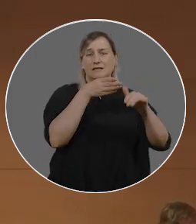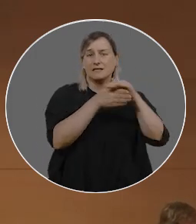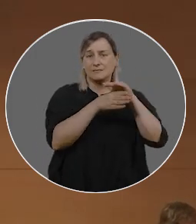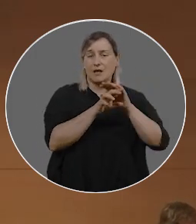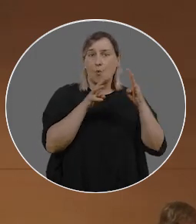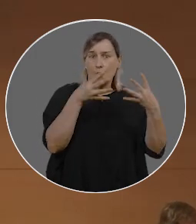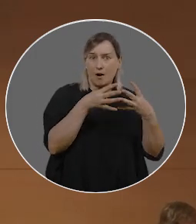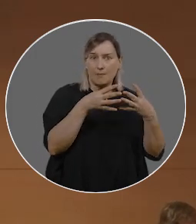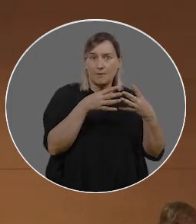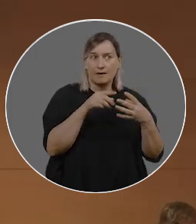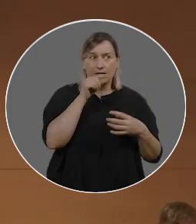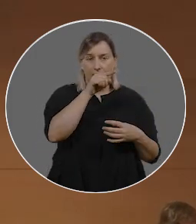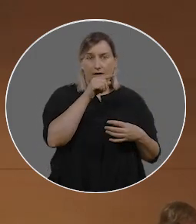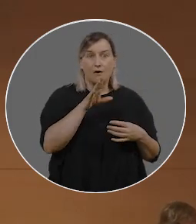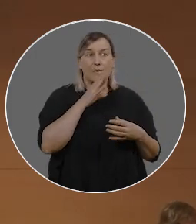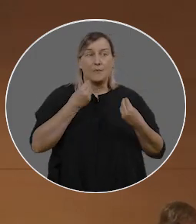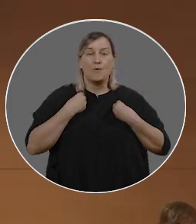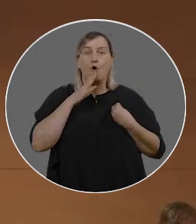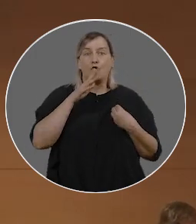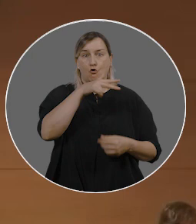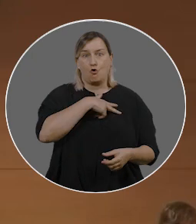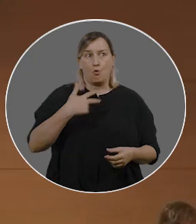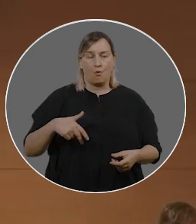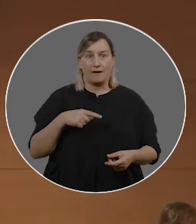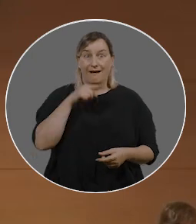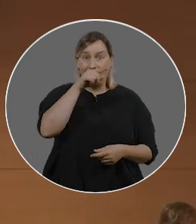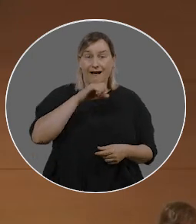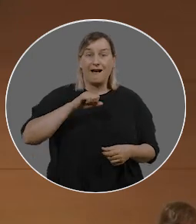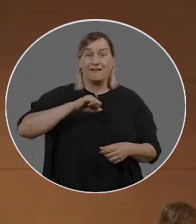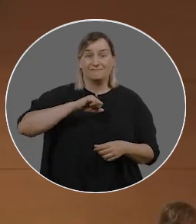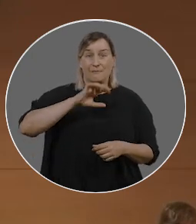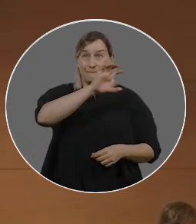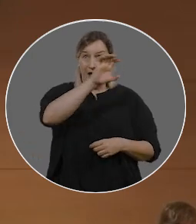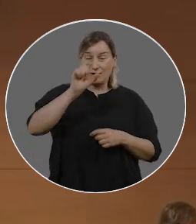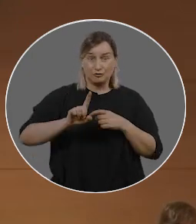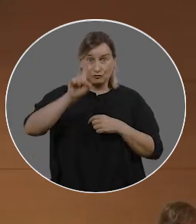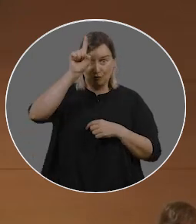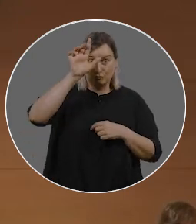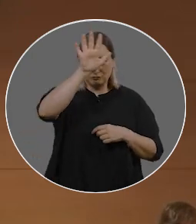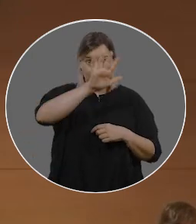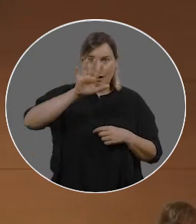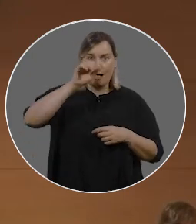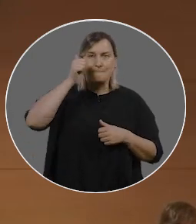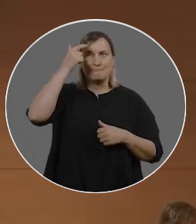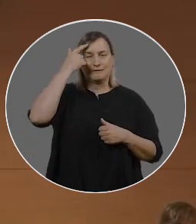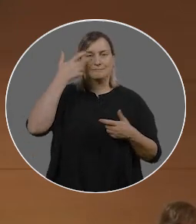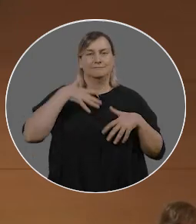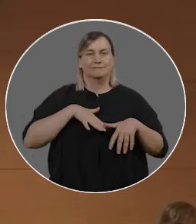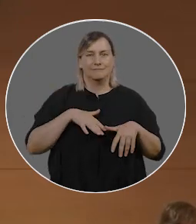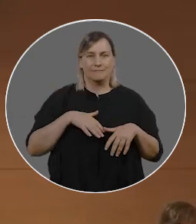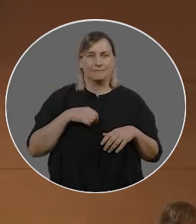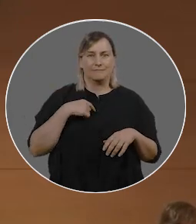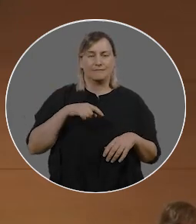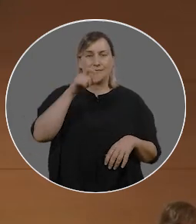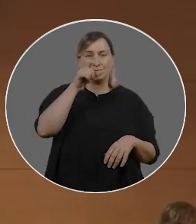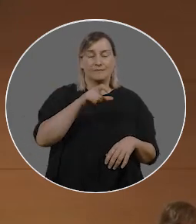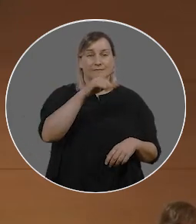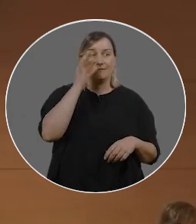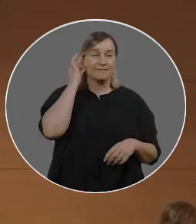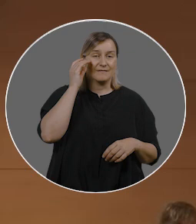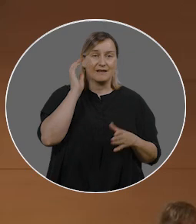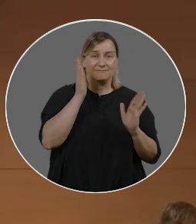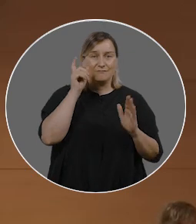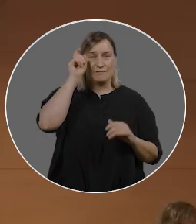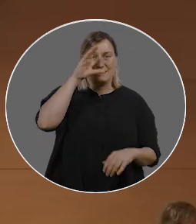en l'accessibilitat web i és allí, a Noruega, tots els països del nord, és on més ho tenen en compte, es diu Cristina